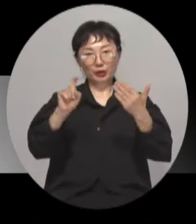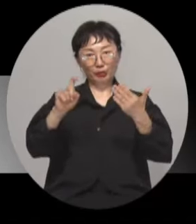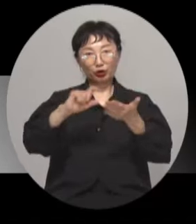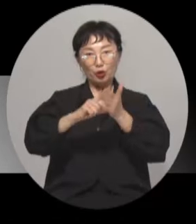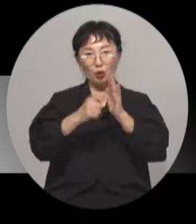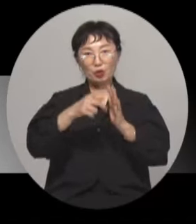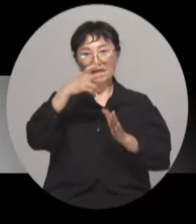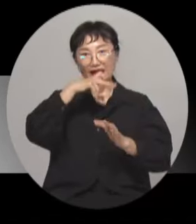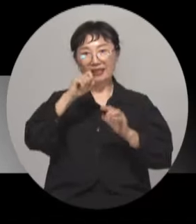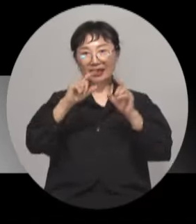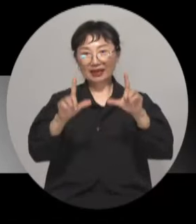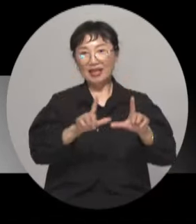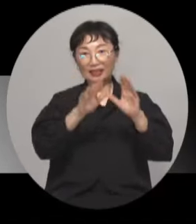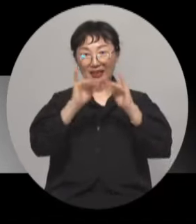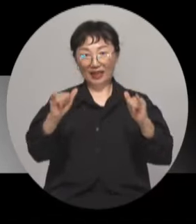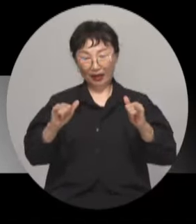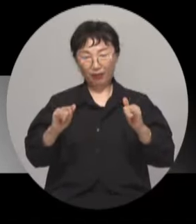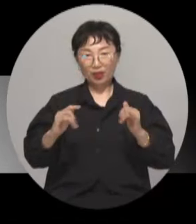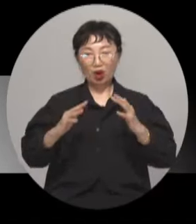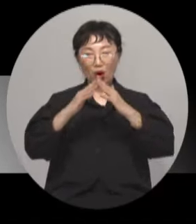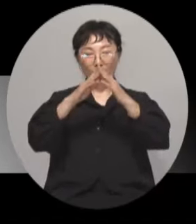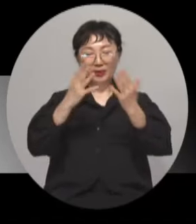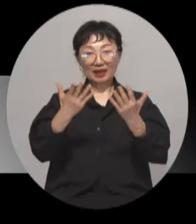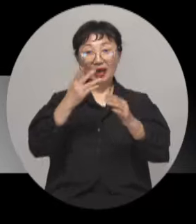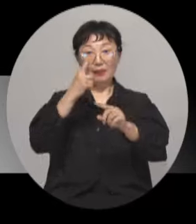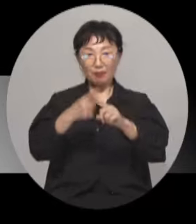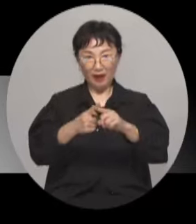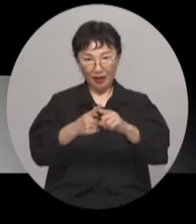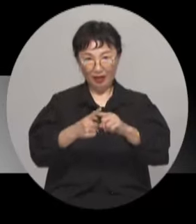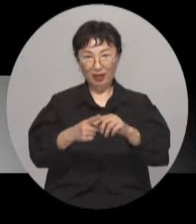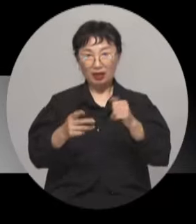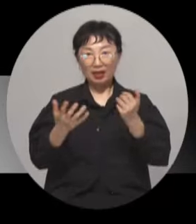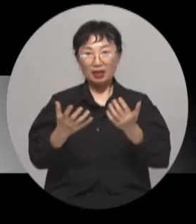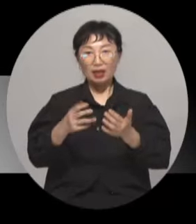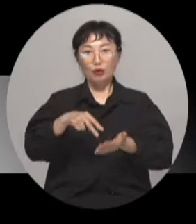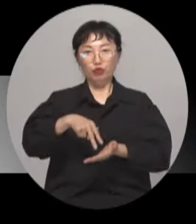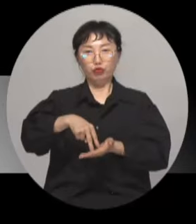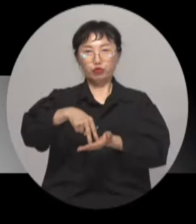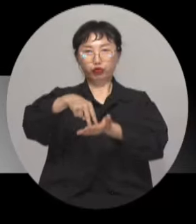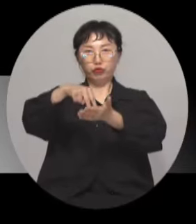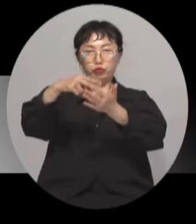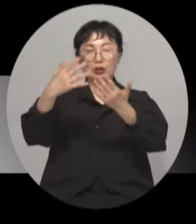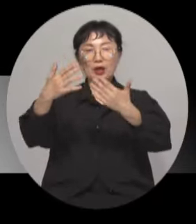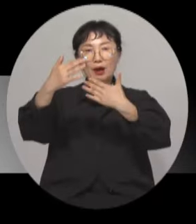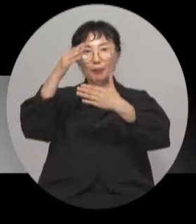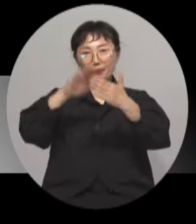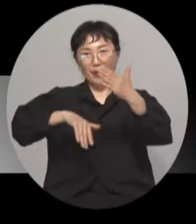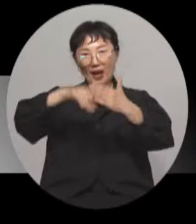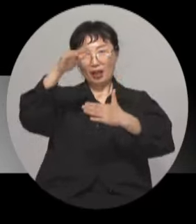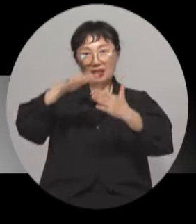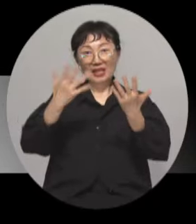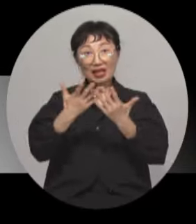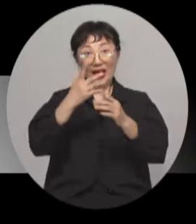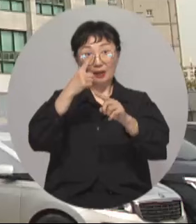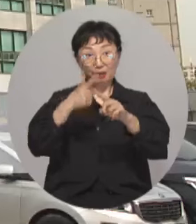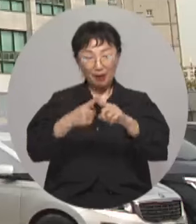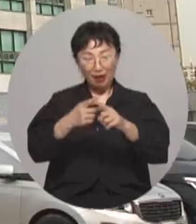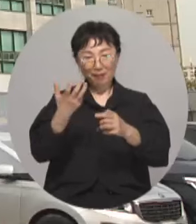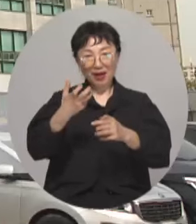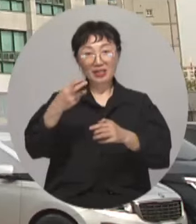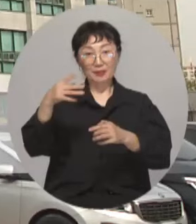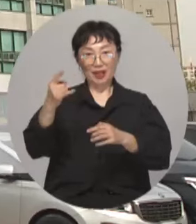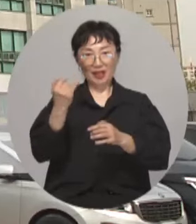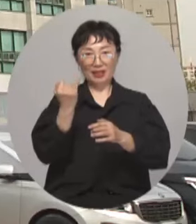창인동 위치한 한 건물 공사장에서 고소 작업대에 올라타 건물 외벽에 페인트 도색 작업을 하던 80대